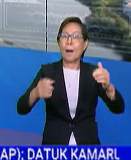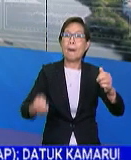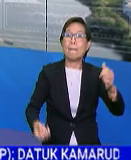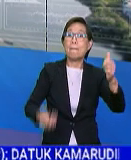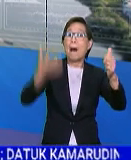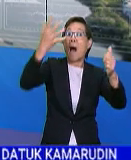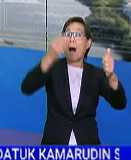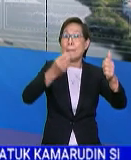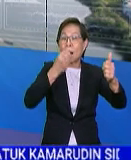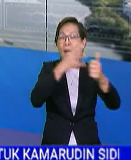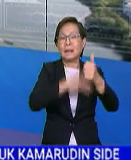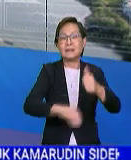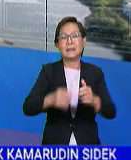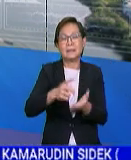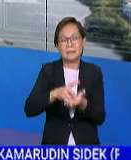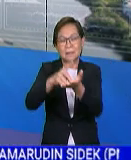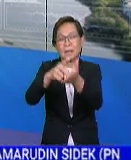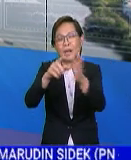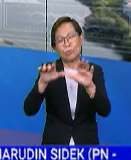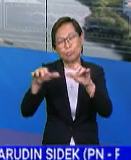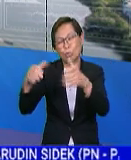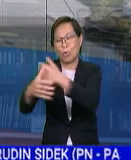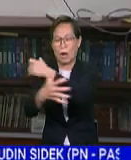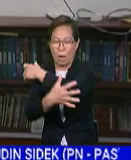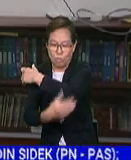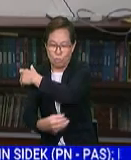makanan dan sedekah kepada golongan